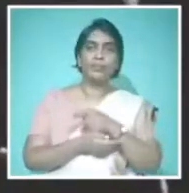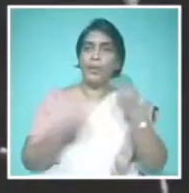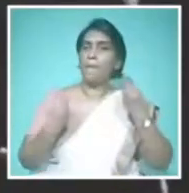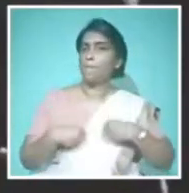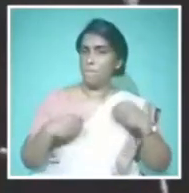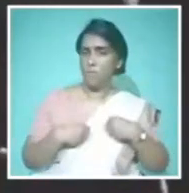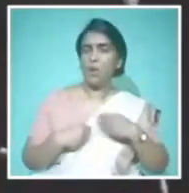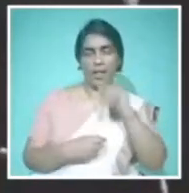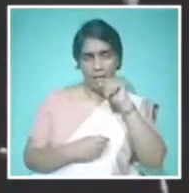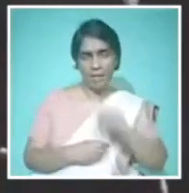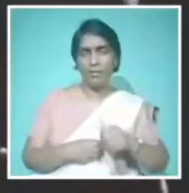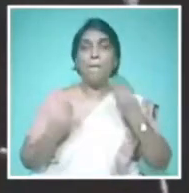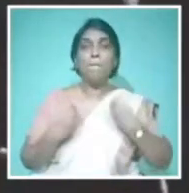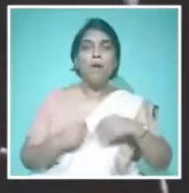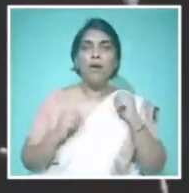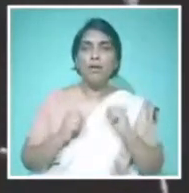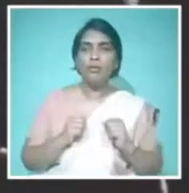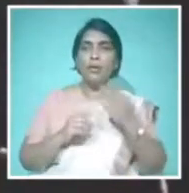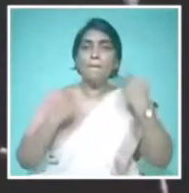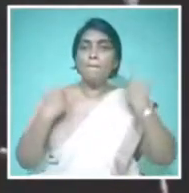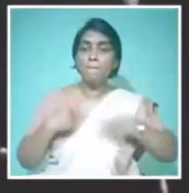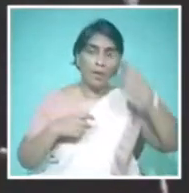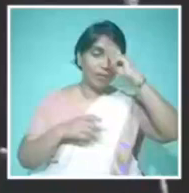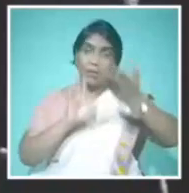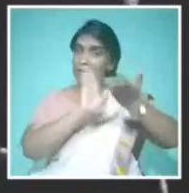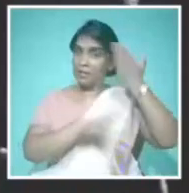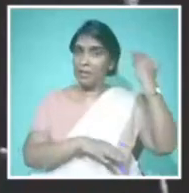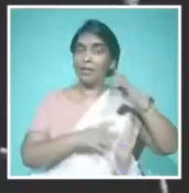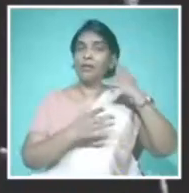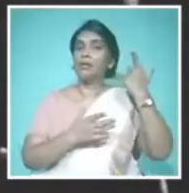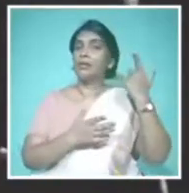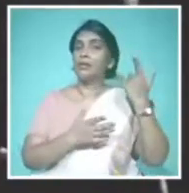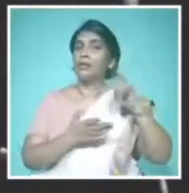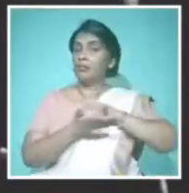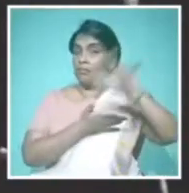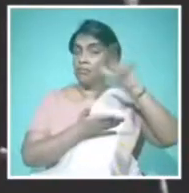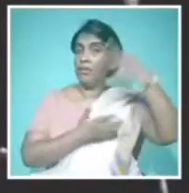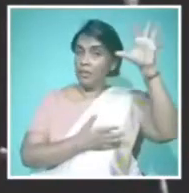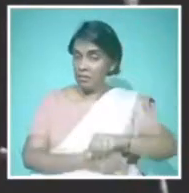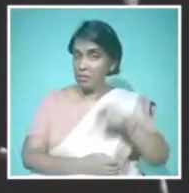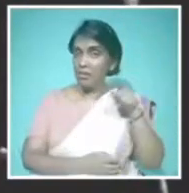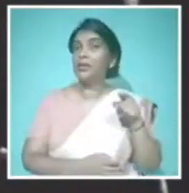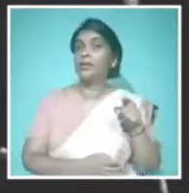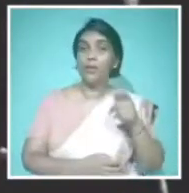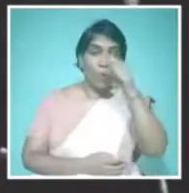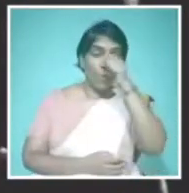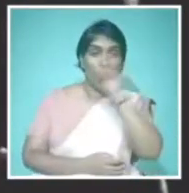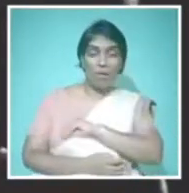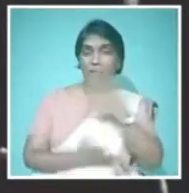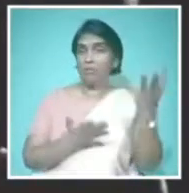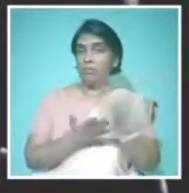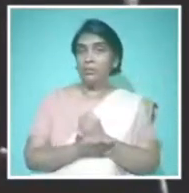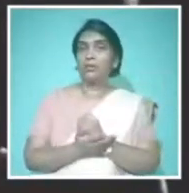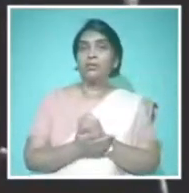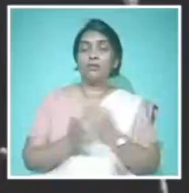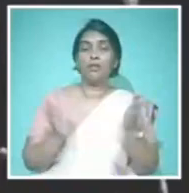lapan, ekat, padu lapan ni, arah main sama tekal. Helikopter, guanya na gian ekor, mereka gahapu evak tek, gian